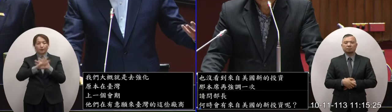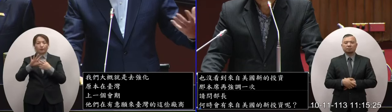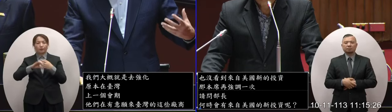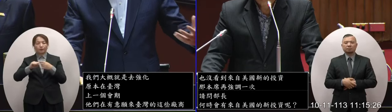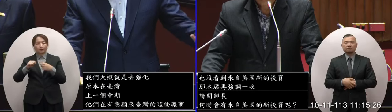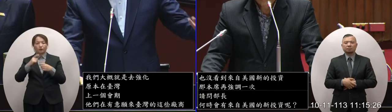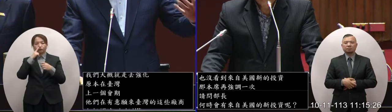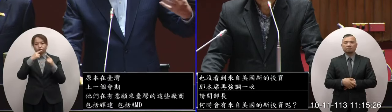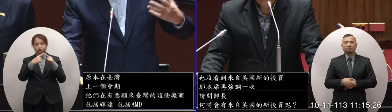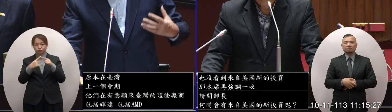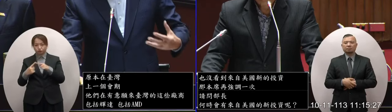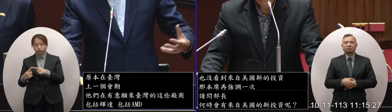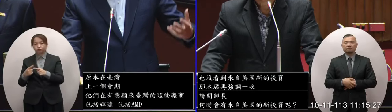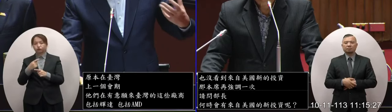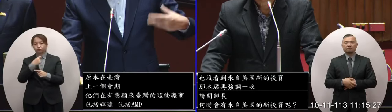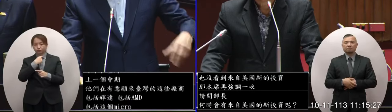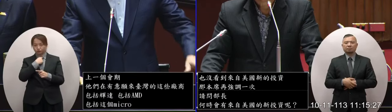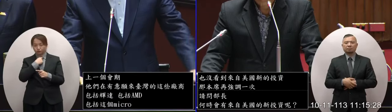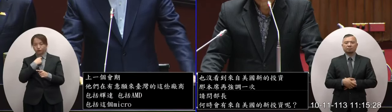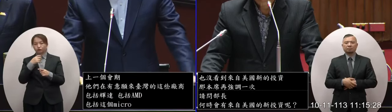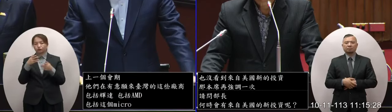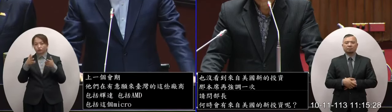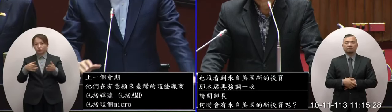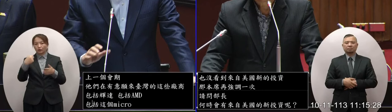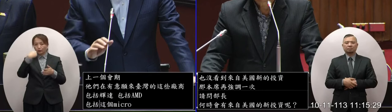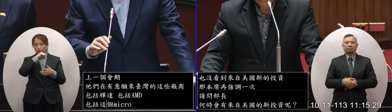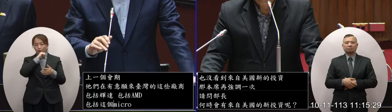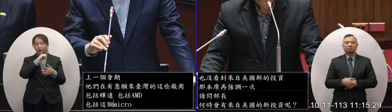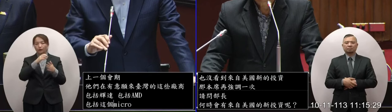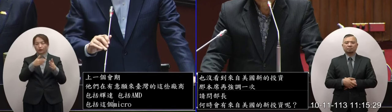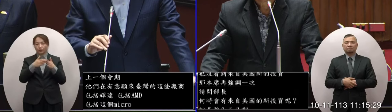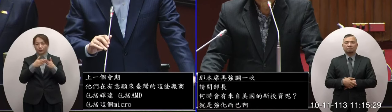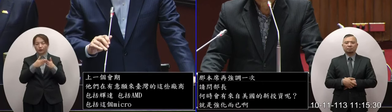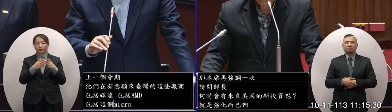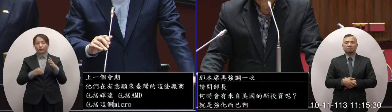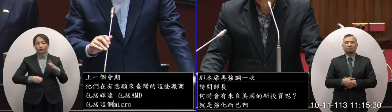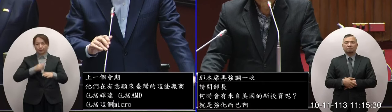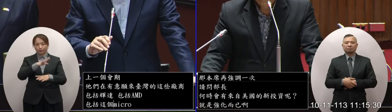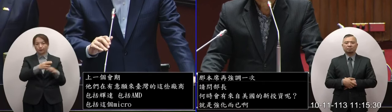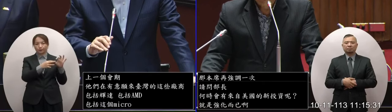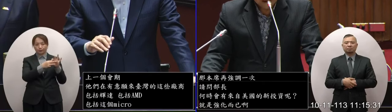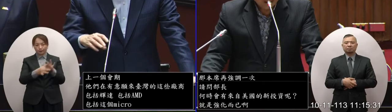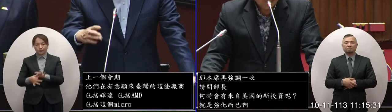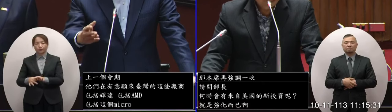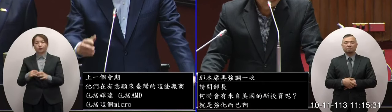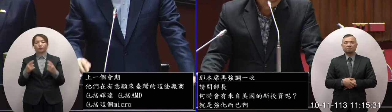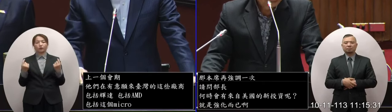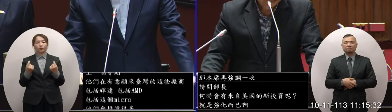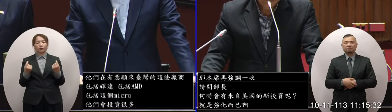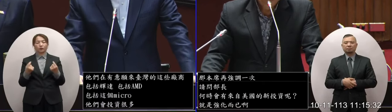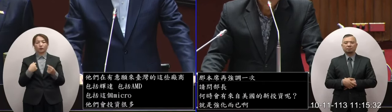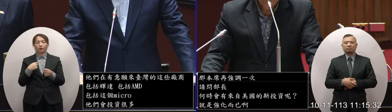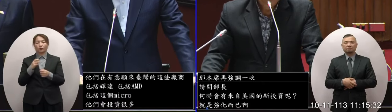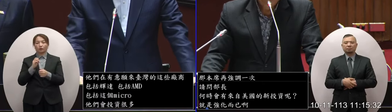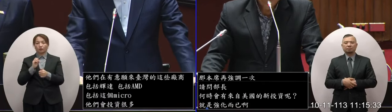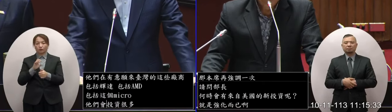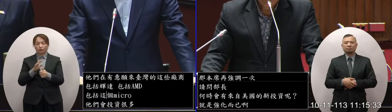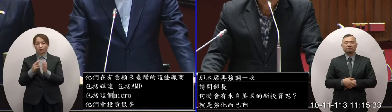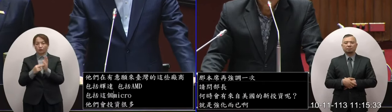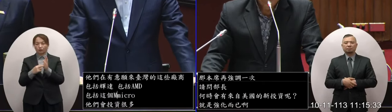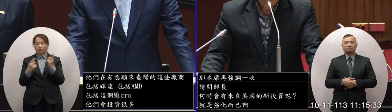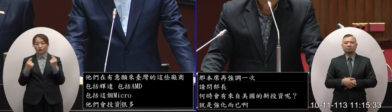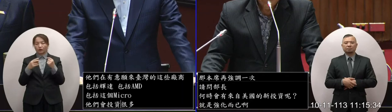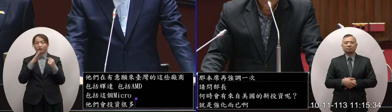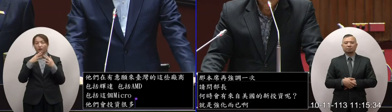所以我们要继续啊，让他在台湾能够继续投资台湾。譬如说我跟您报告。啊，